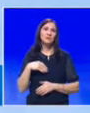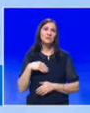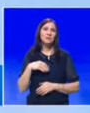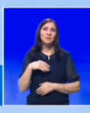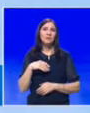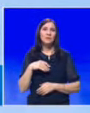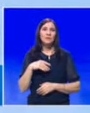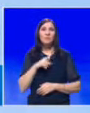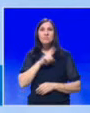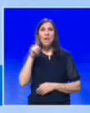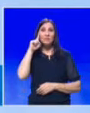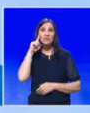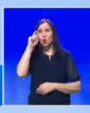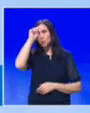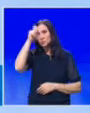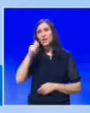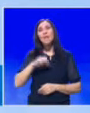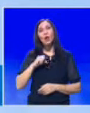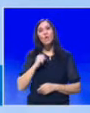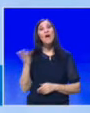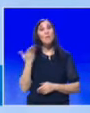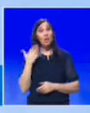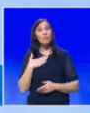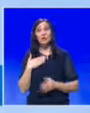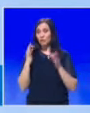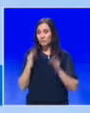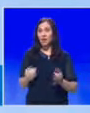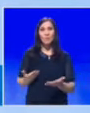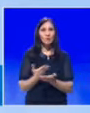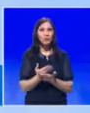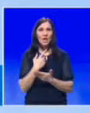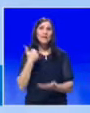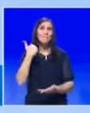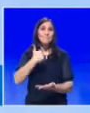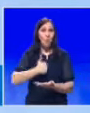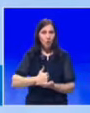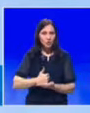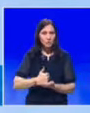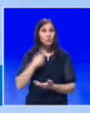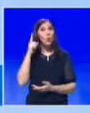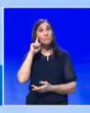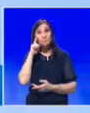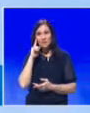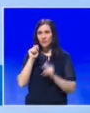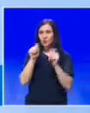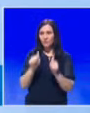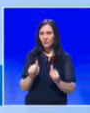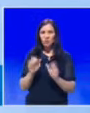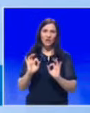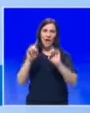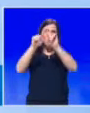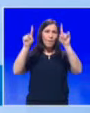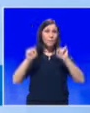Янкулов е бил наша официална номинация за пост, но смятам, че фигура или с такъв